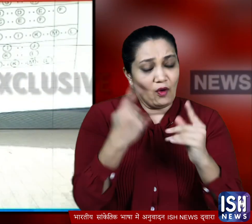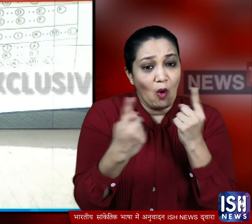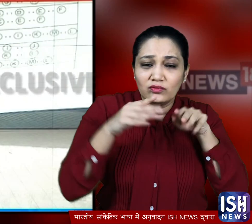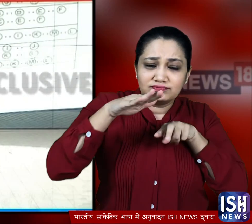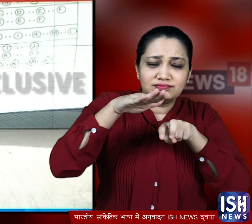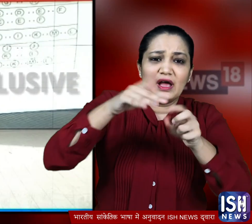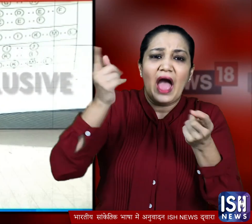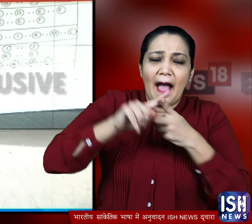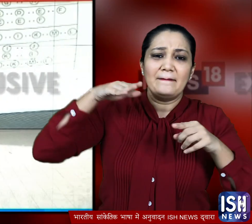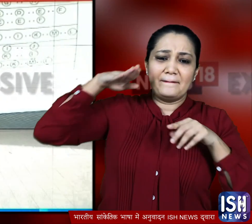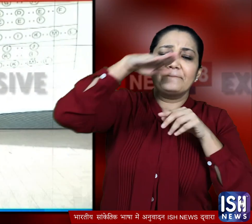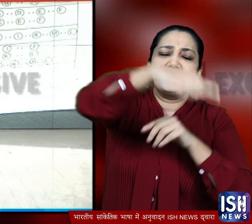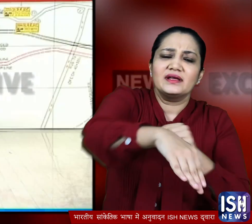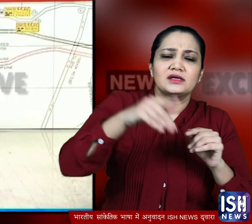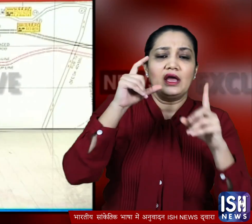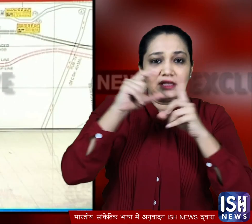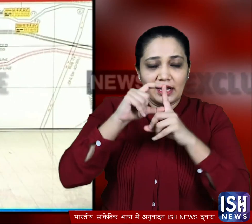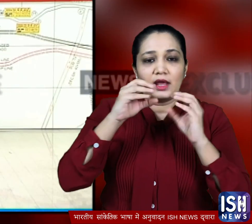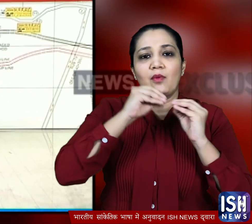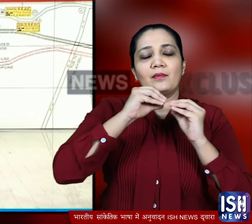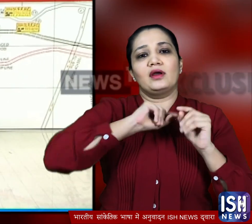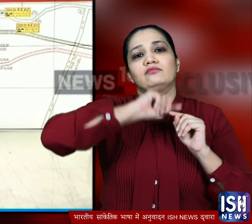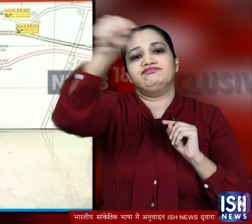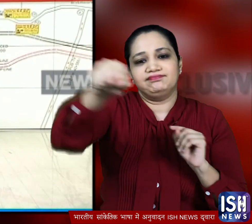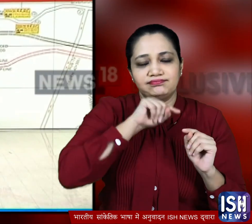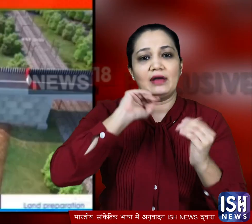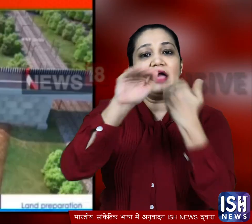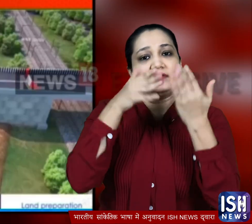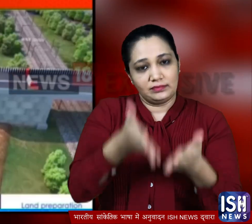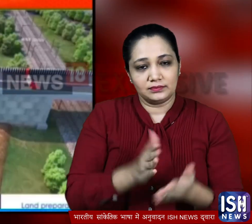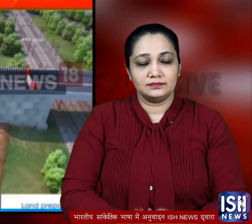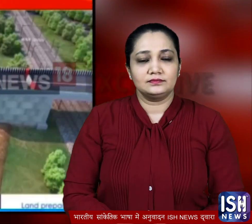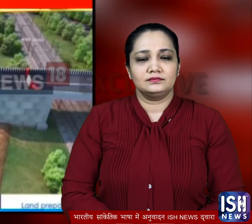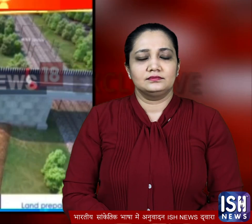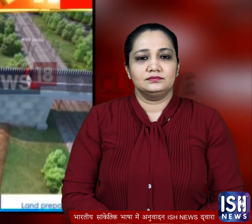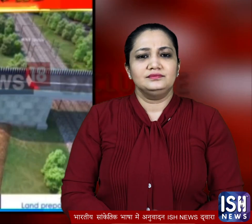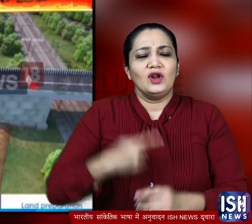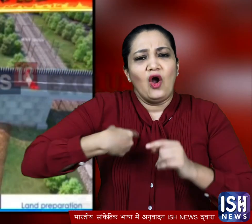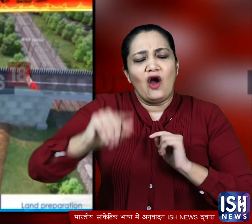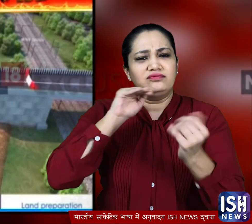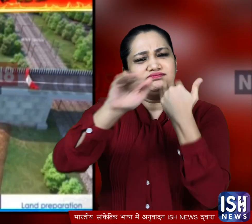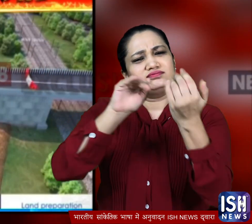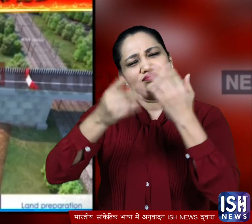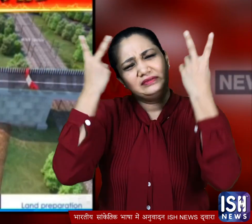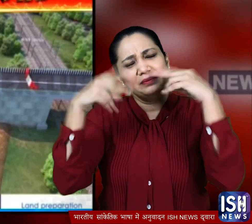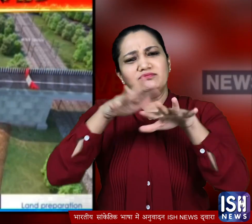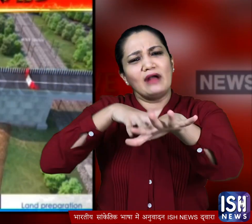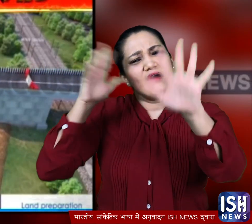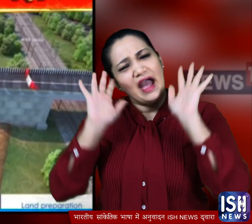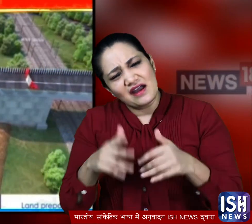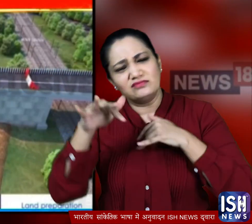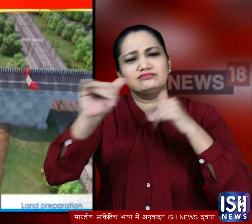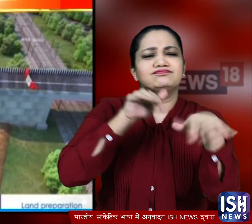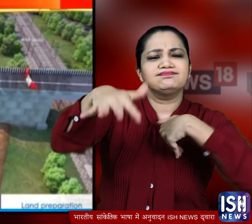रास्ते में पड़ने वाला यह ब्रिज दिल्ली मुंबई हाईवे से जुड़ा है, जिसकी वजह से वहां हमेशा भारी ट्रैफिक रहता है।